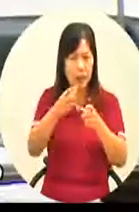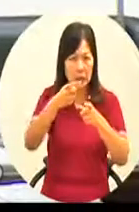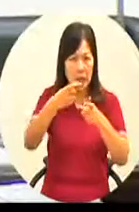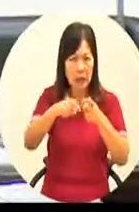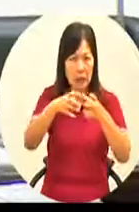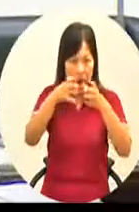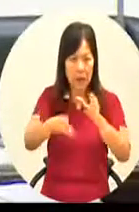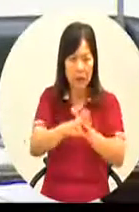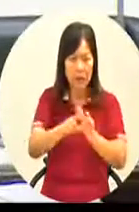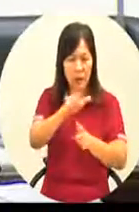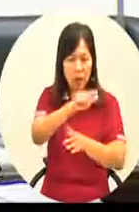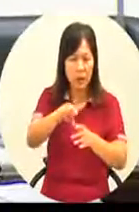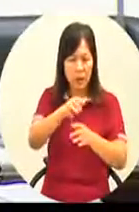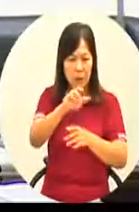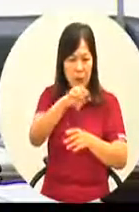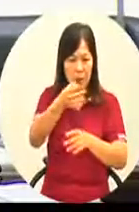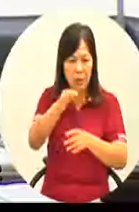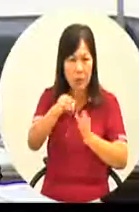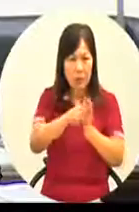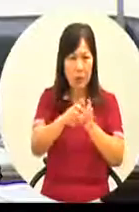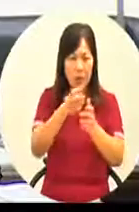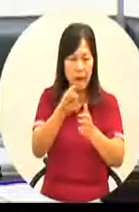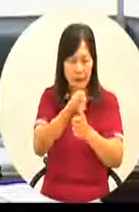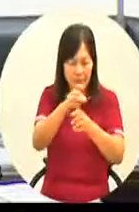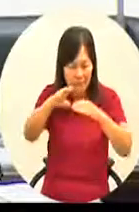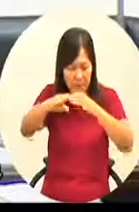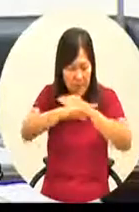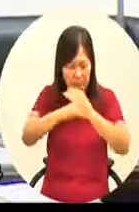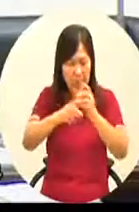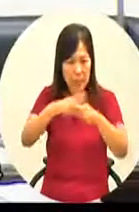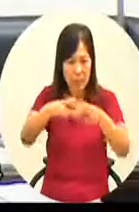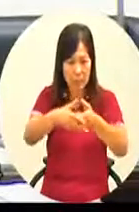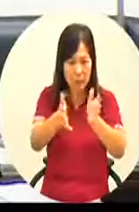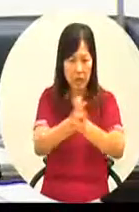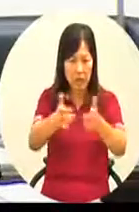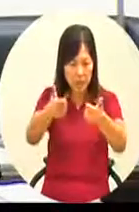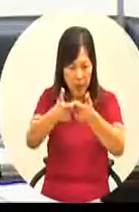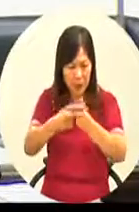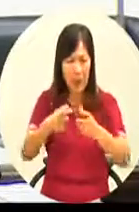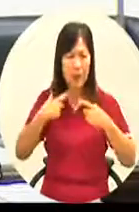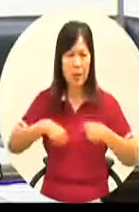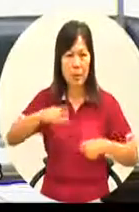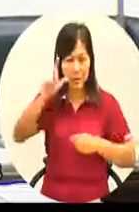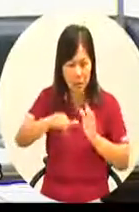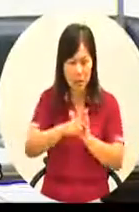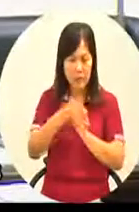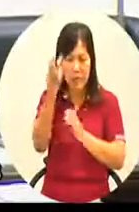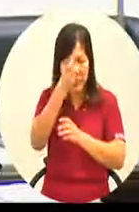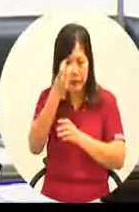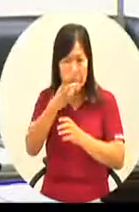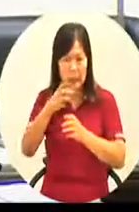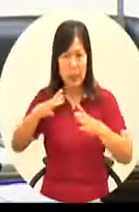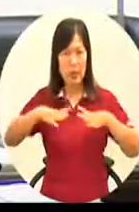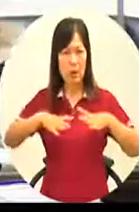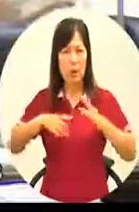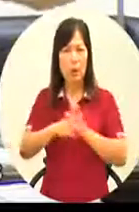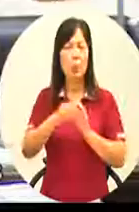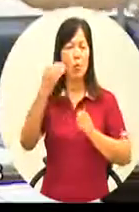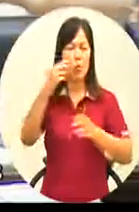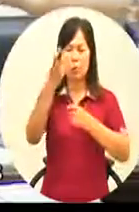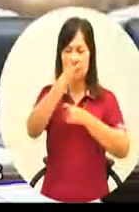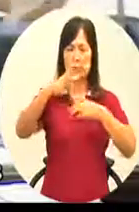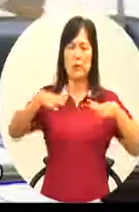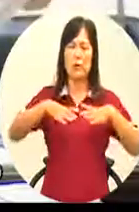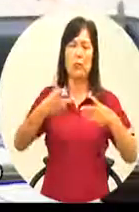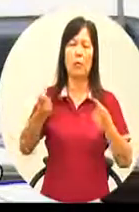价评议小组，啊，你配合哦律师，包括检察官，哦，我那是做检察官，我绝